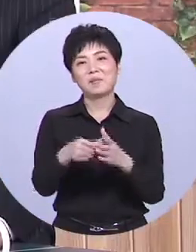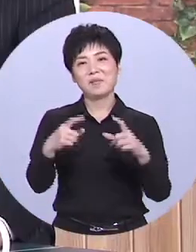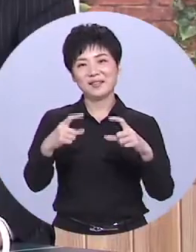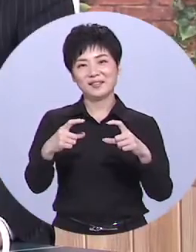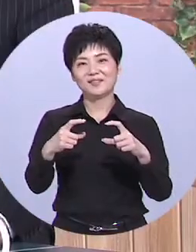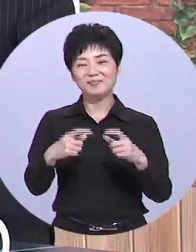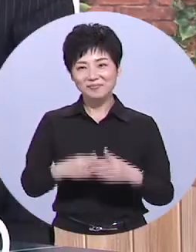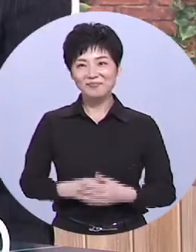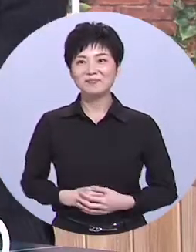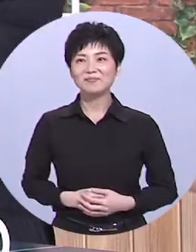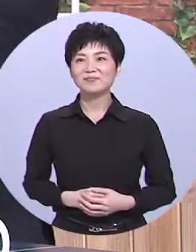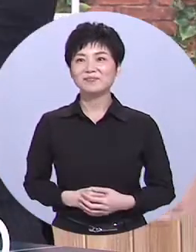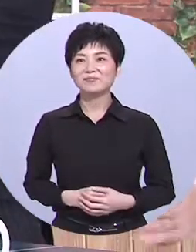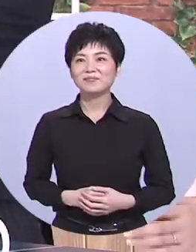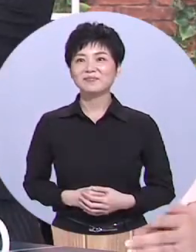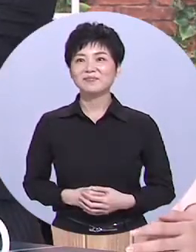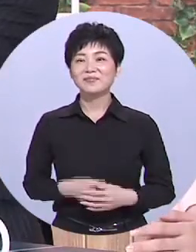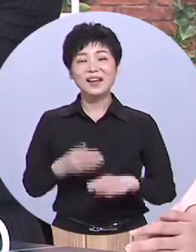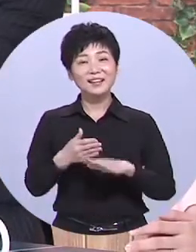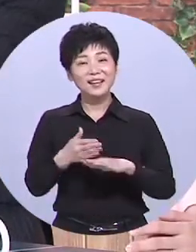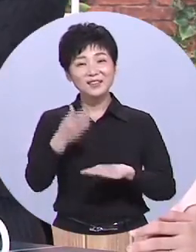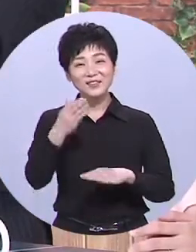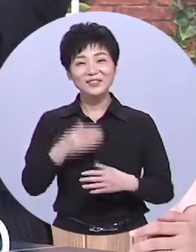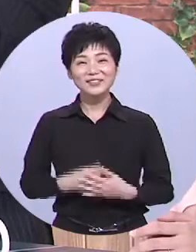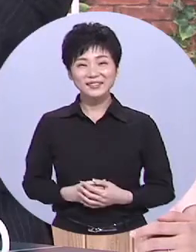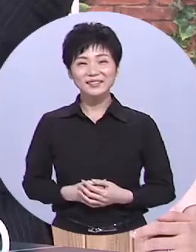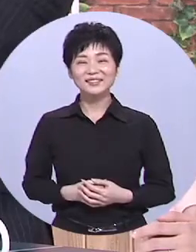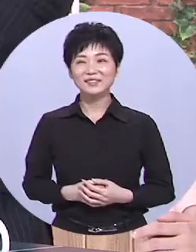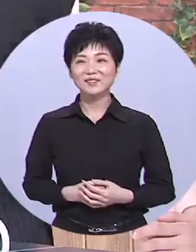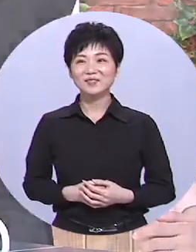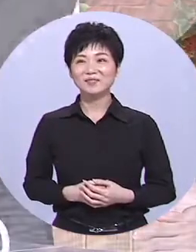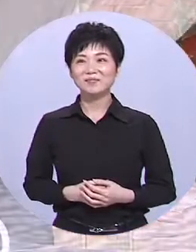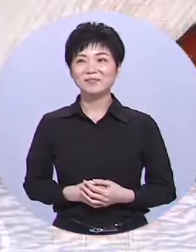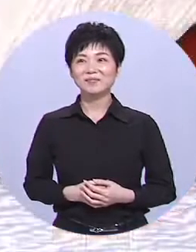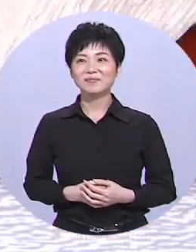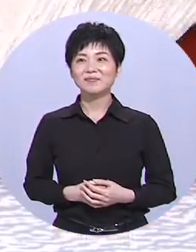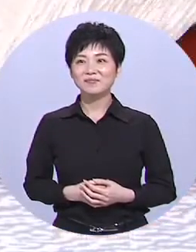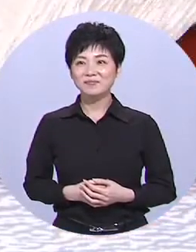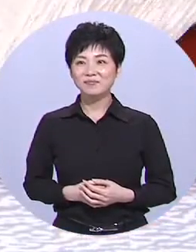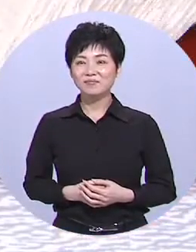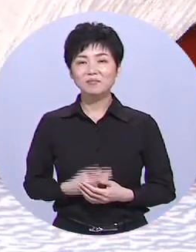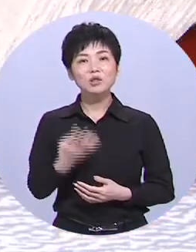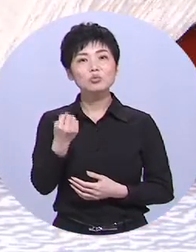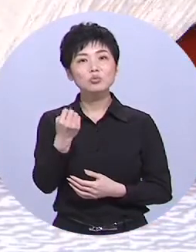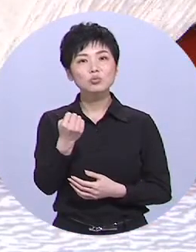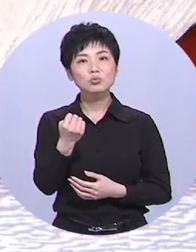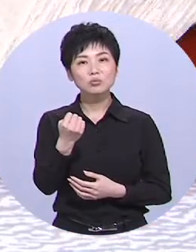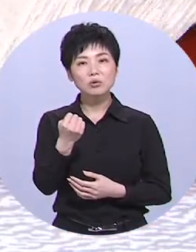ちら師匠に。 おお、はい、ありがとう。 こちらでございます。 すごい見てこれ、うん、何枚あるの。